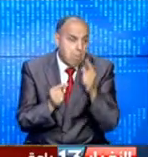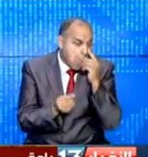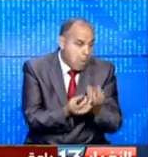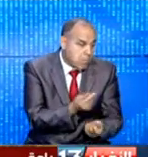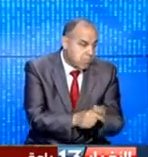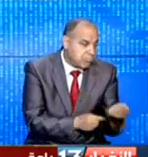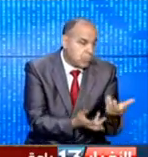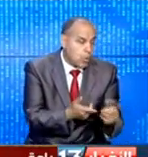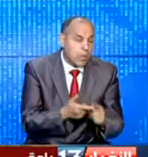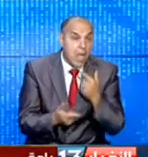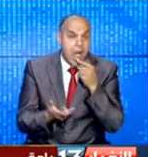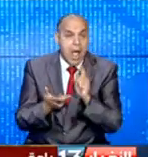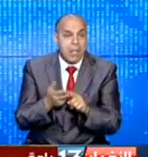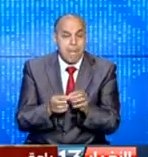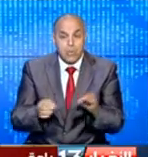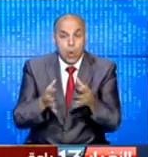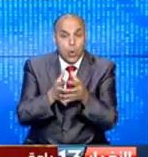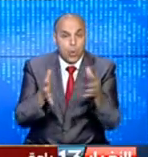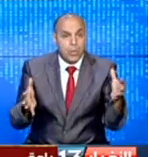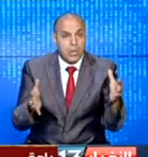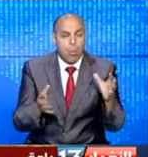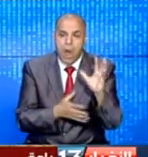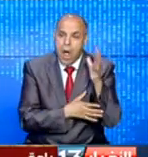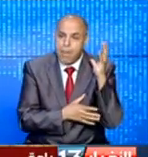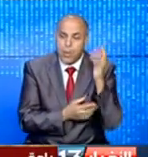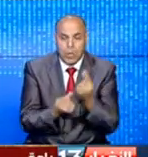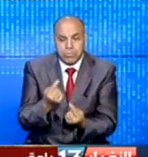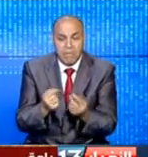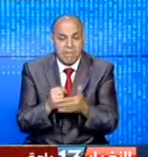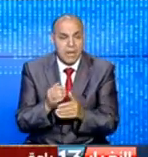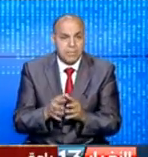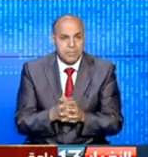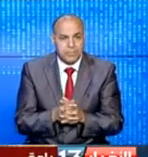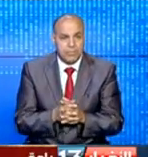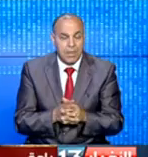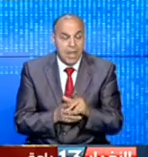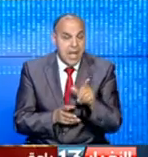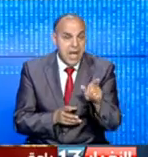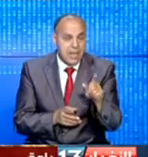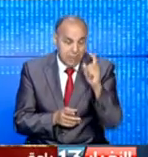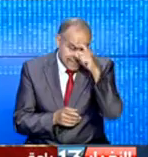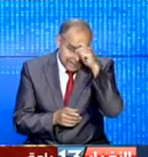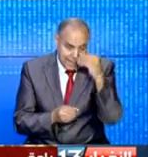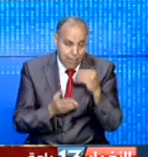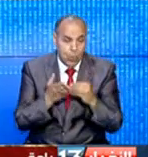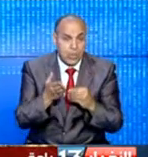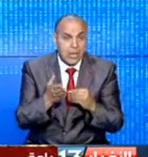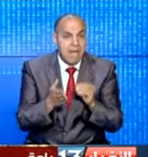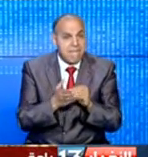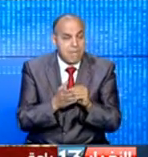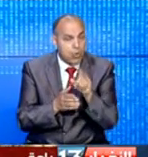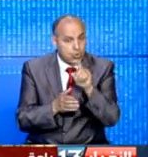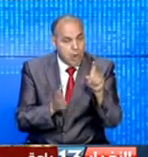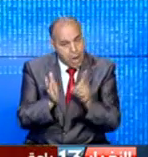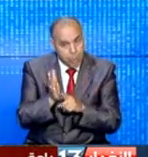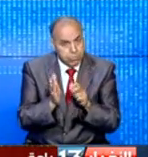حرائق قد تاتي على مساحات هامه من الغابات او المحاصيل الفلاحيه مما يزيد في معاناتهم رغم وجود جمله